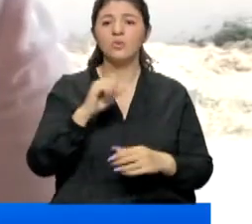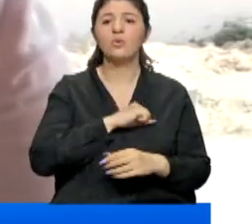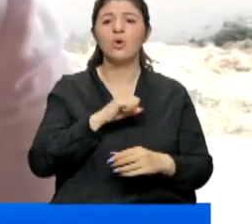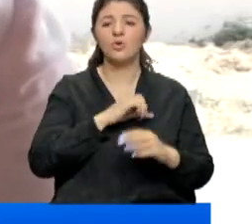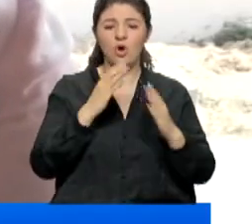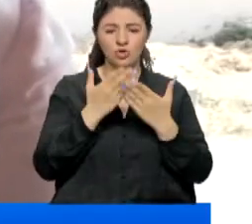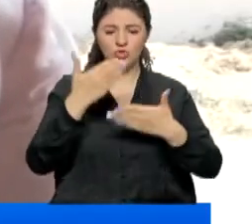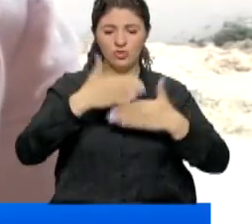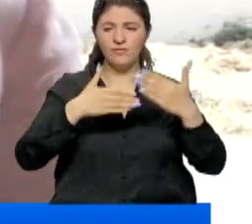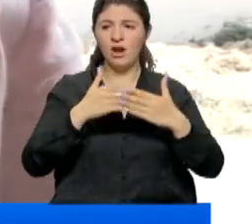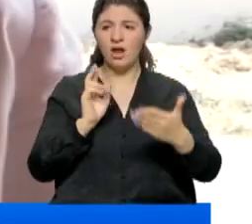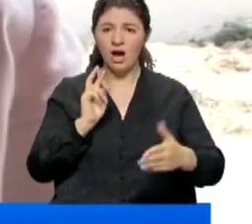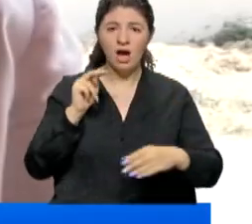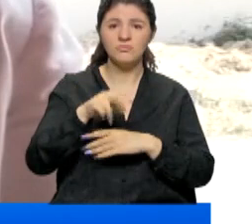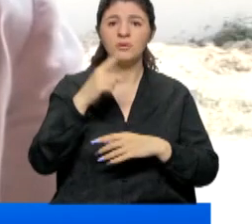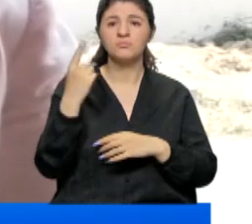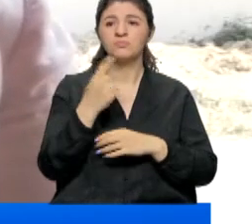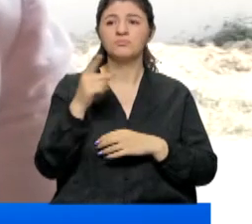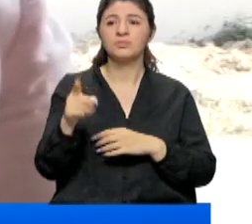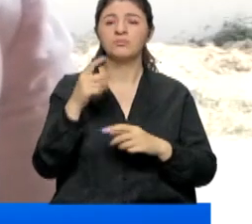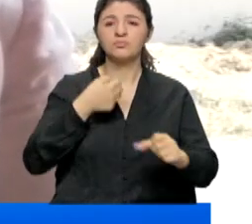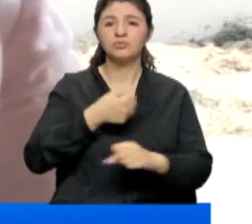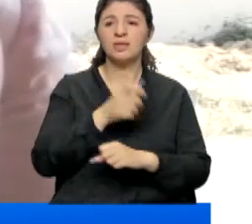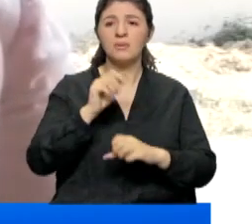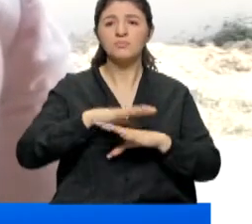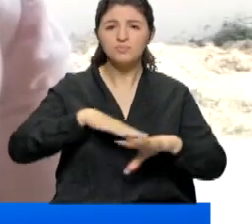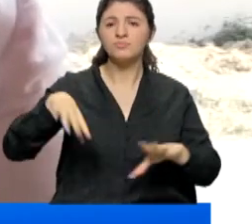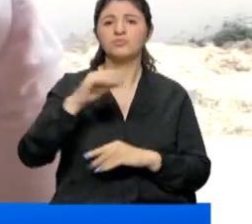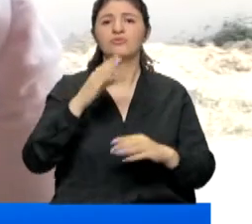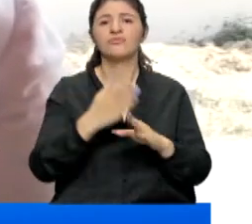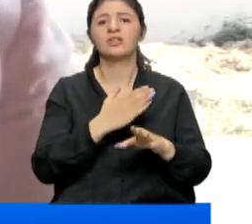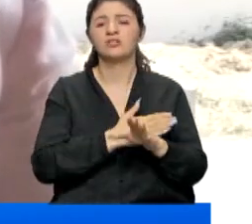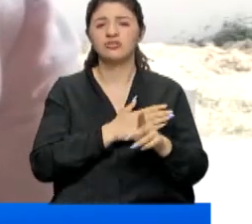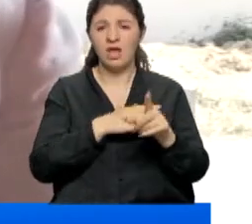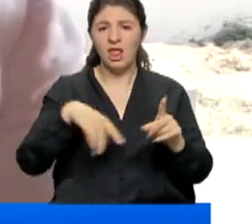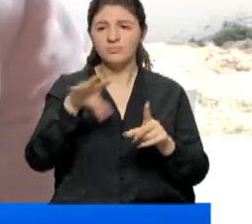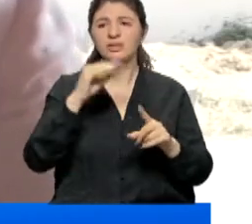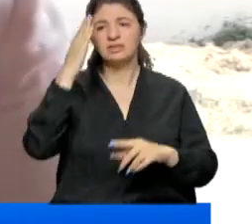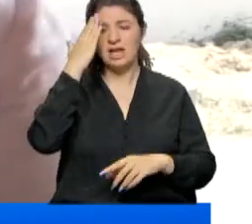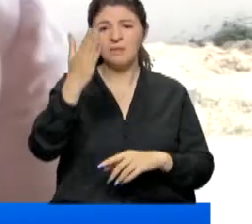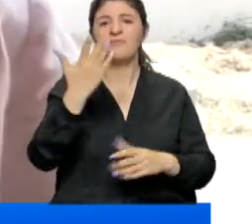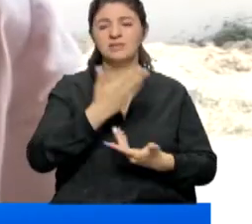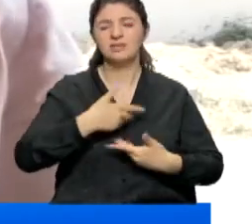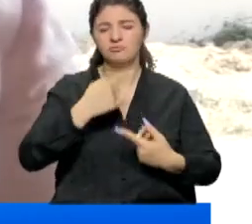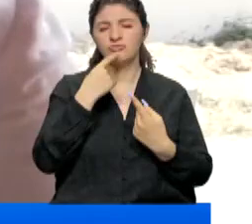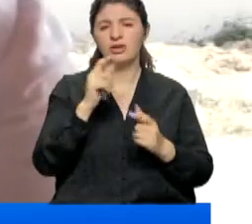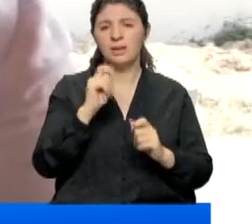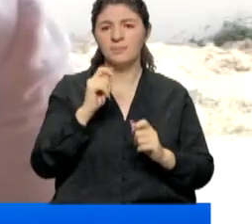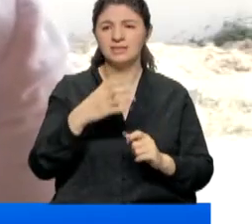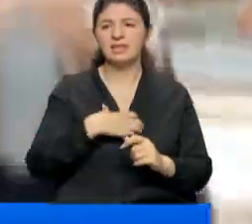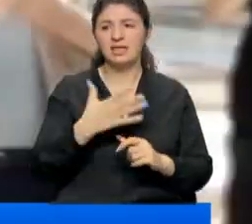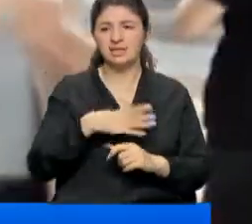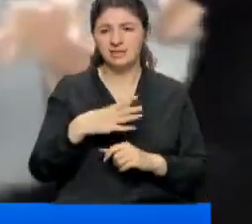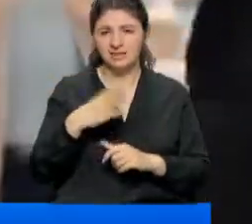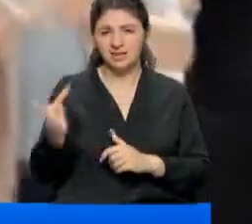korku duvarlarını aşmış ve cesaretle mücadele eden bütün yurttaşlarımıza Selamlarını ve sevgilerini iletmenizi